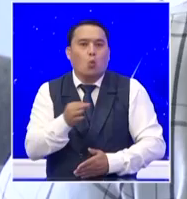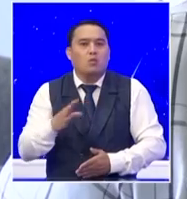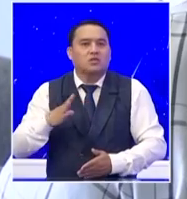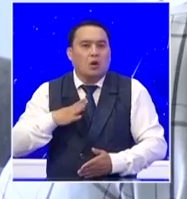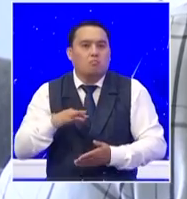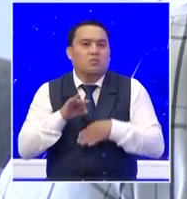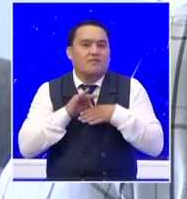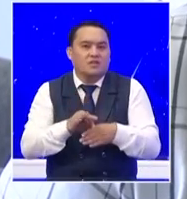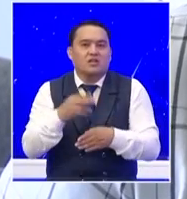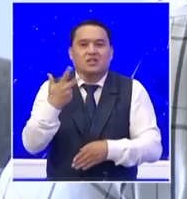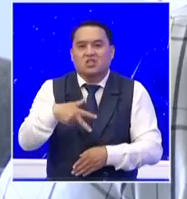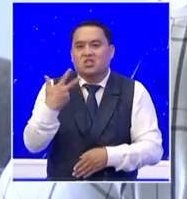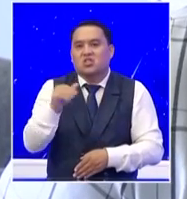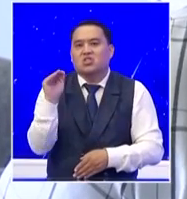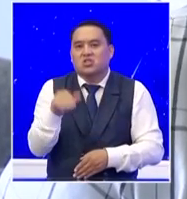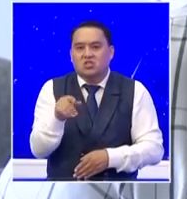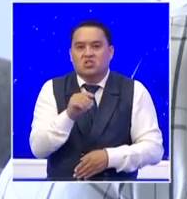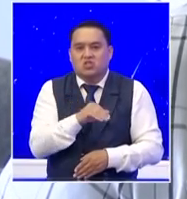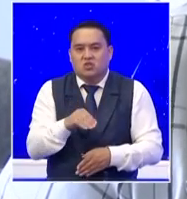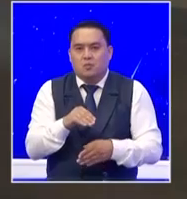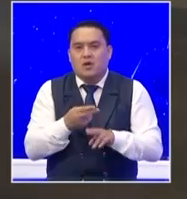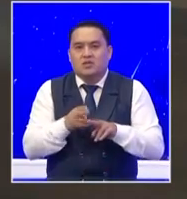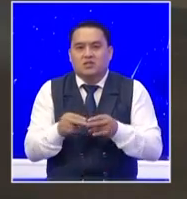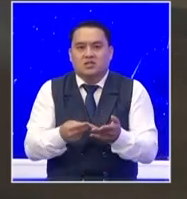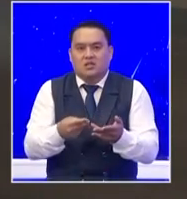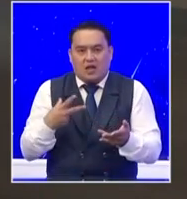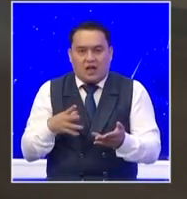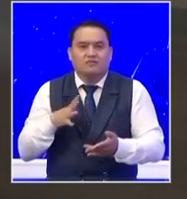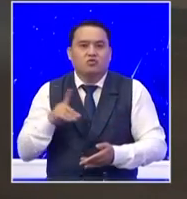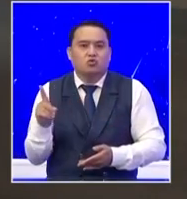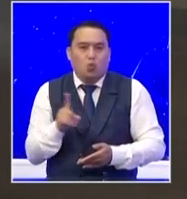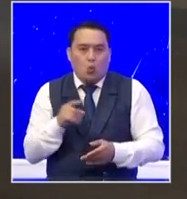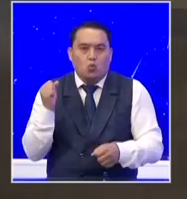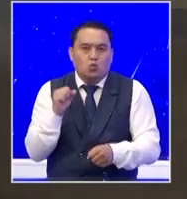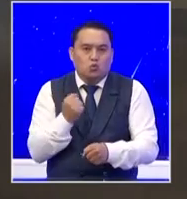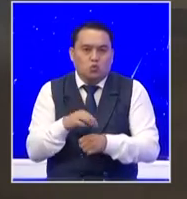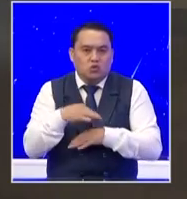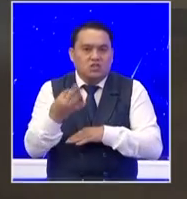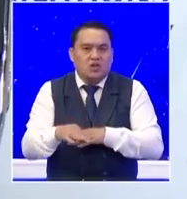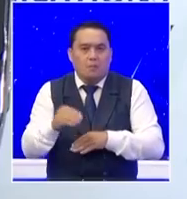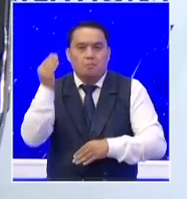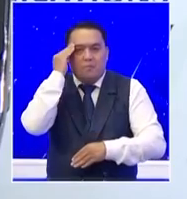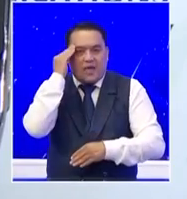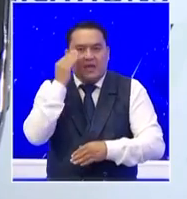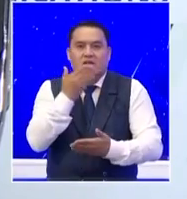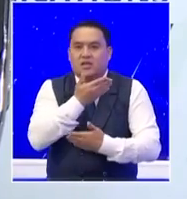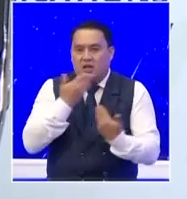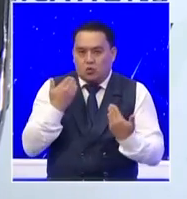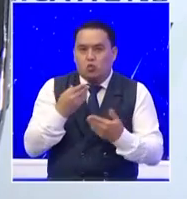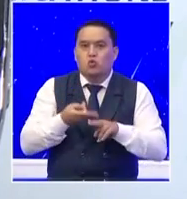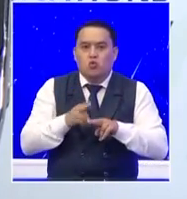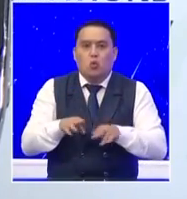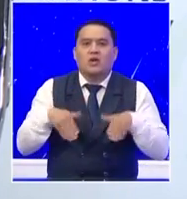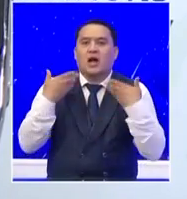области проведено уже более 33,5 тысяч ПЦР-анализов. Ужесточение карантинных мер пока не предвидится, но